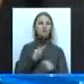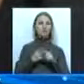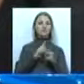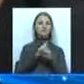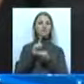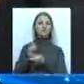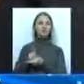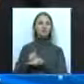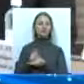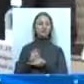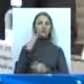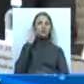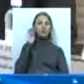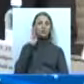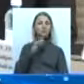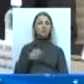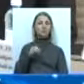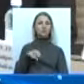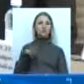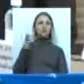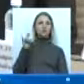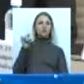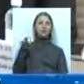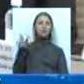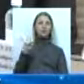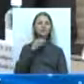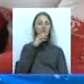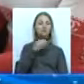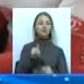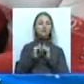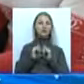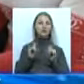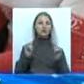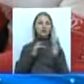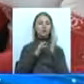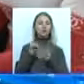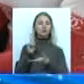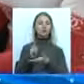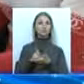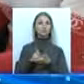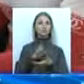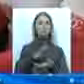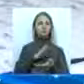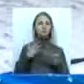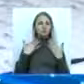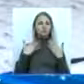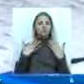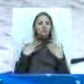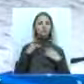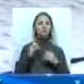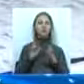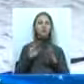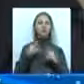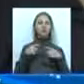барысында Ақмола облысы әкімінің туризм мәселелері жөнінде кеңесшісі Марат Иғалиев Шучебурабай курорттық аймағын дамыту мәселесімен ғана шектеліп қалмау